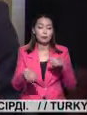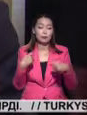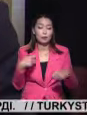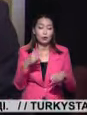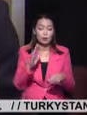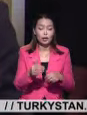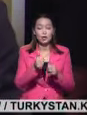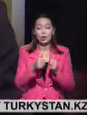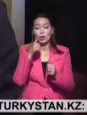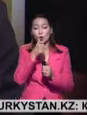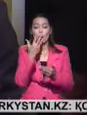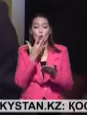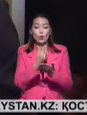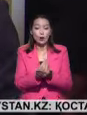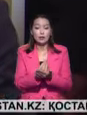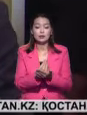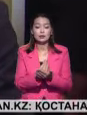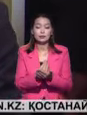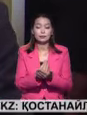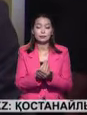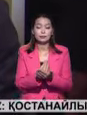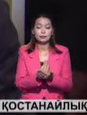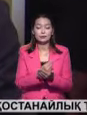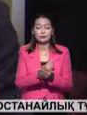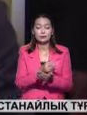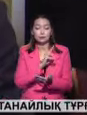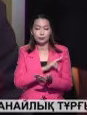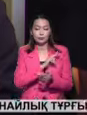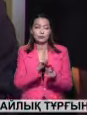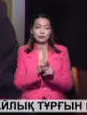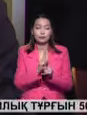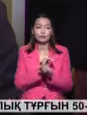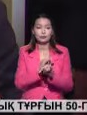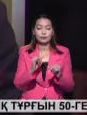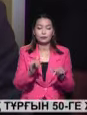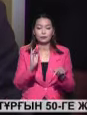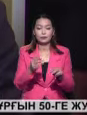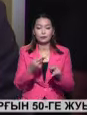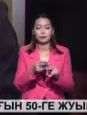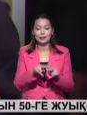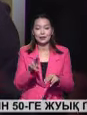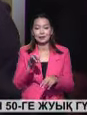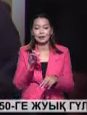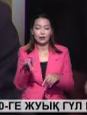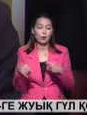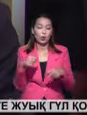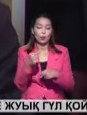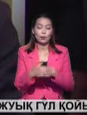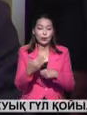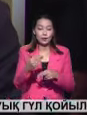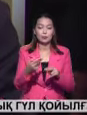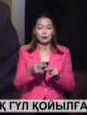де жылдан жылға өзіміздің жаңағы жұмысымызды өрлеп келатырмыз. Сондықтан осы дилерлік орталықтың құрылысы осы